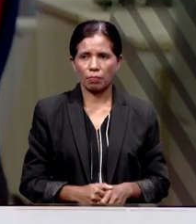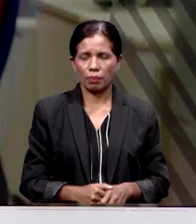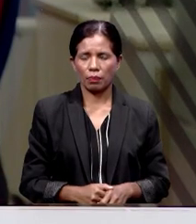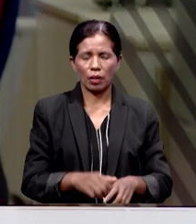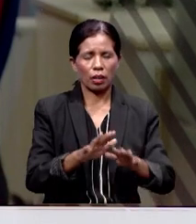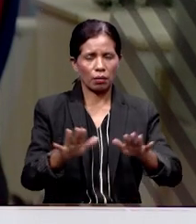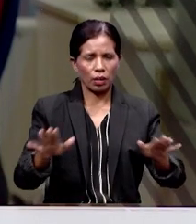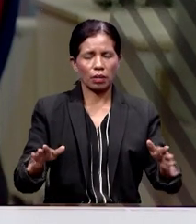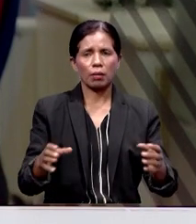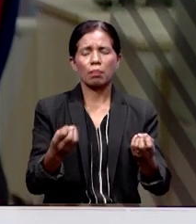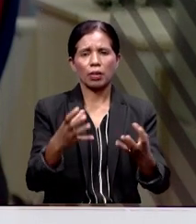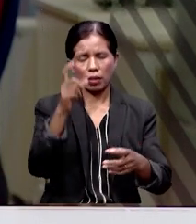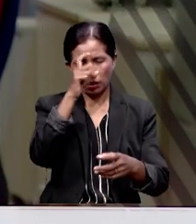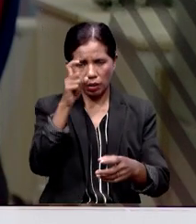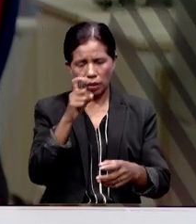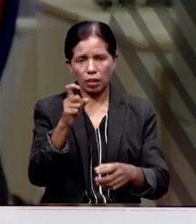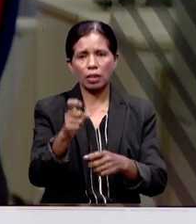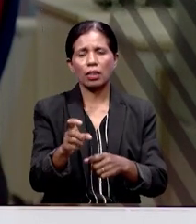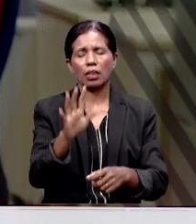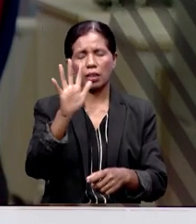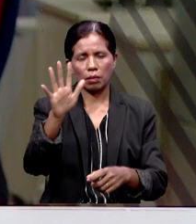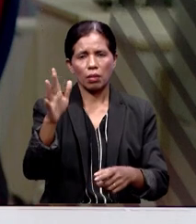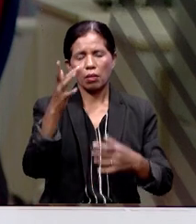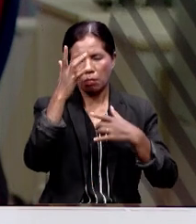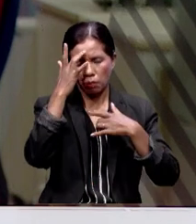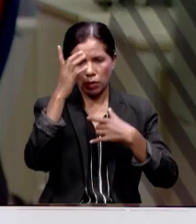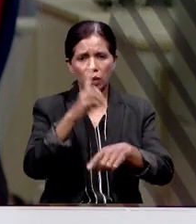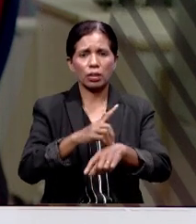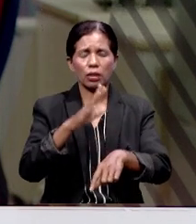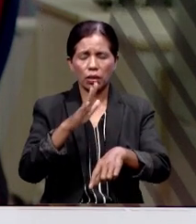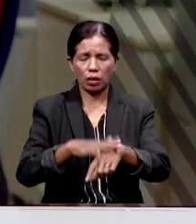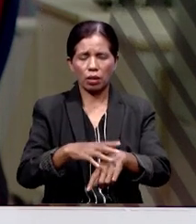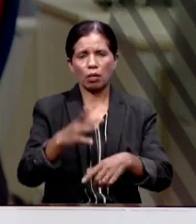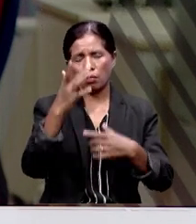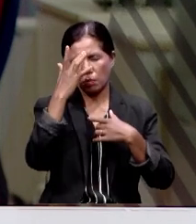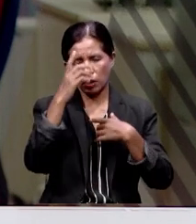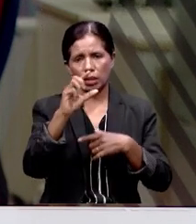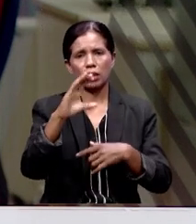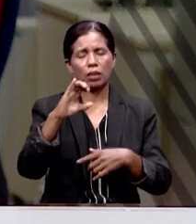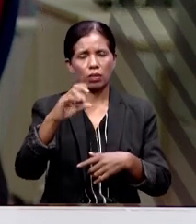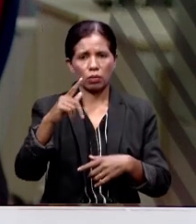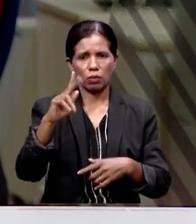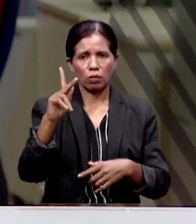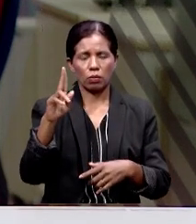Labar kik bara koi dari tinan lima mai kraik sofre moras dengue no virus chikungunya.